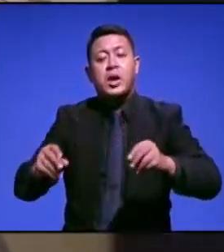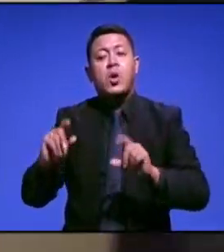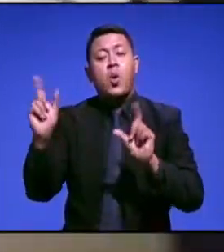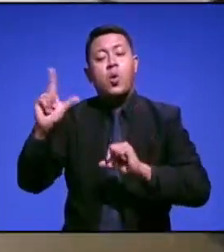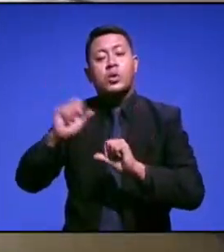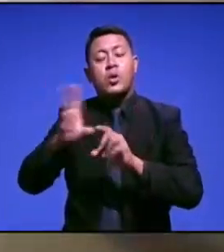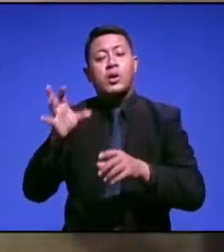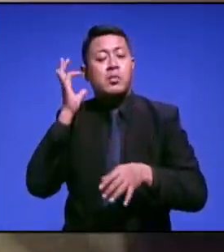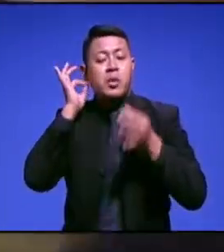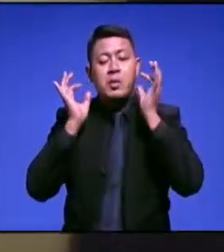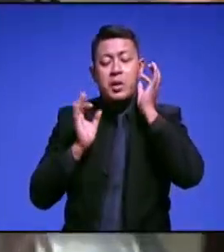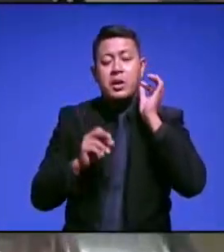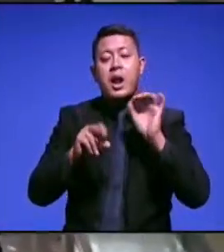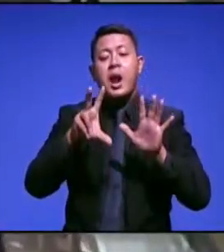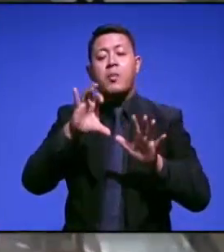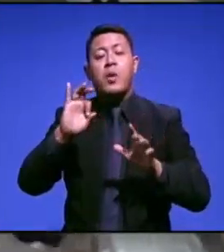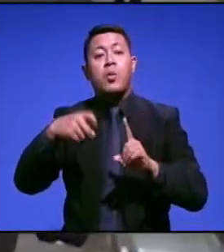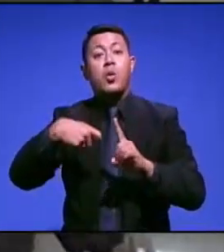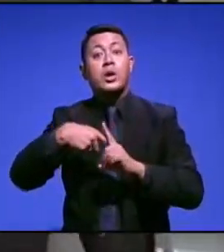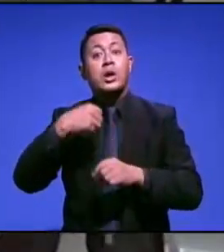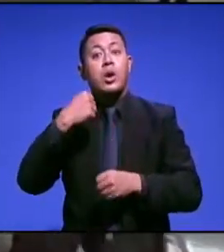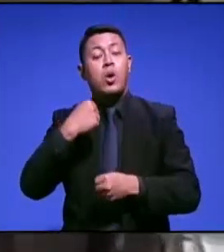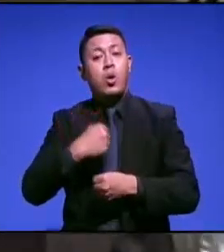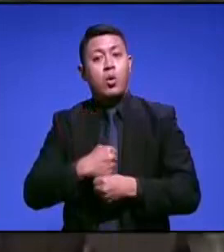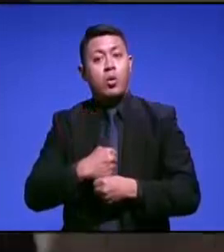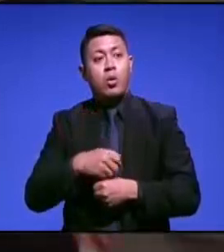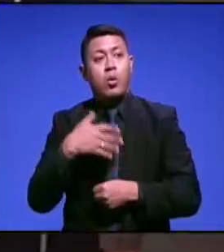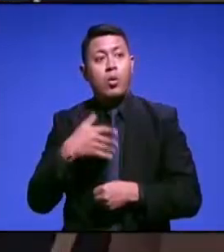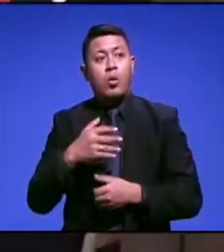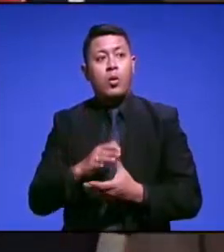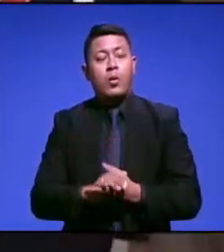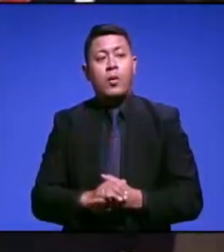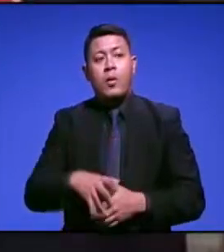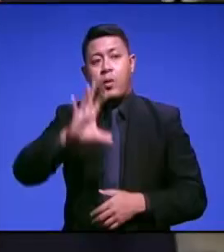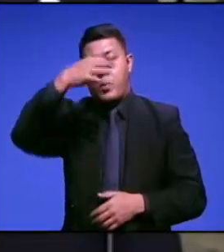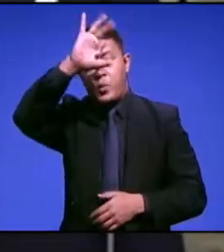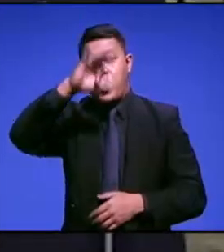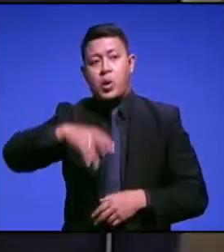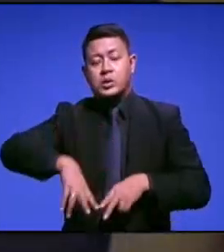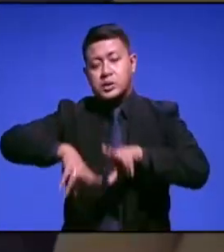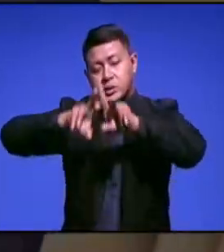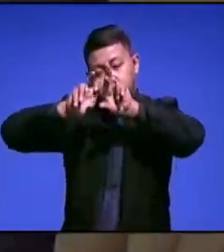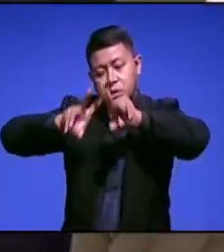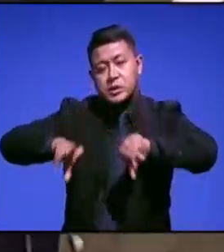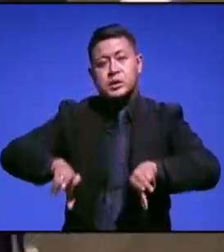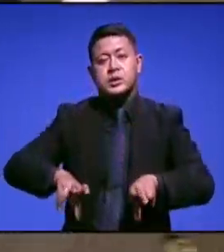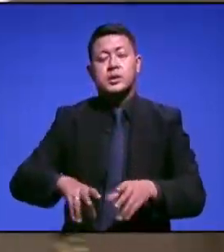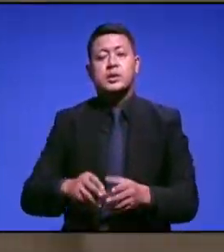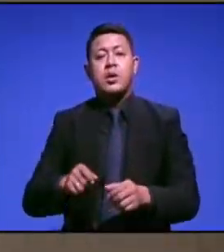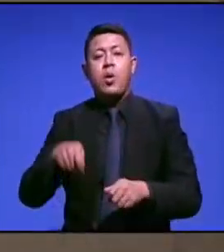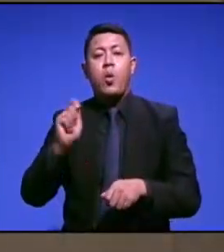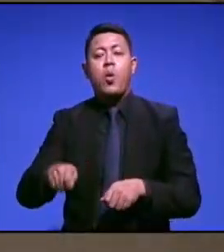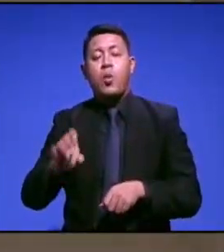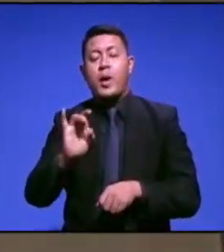perhiasan sebanyak 80 ribu kilogram. Deden Radian melaporkan polisi masih mendalami pasal lain yang akan dikenakan